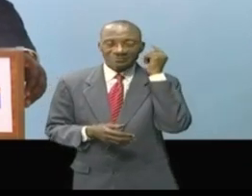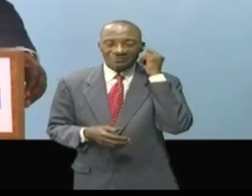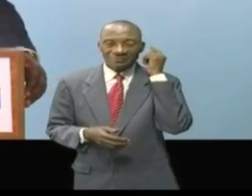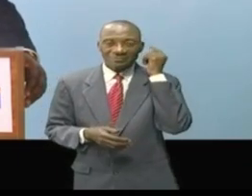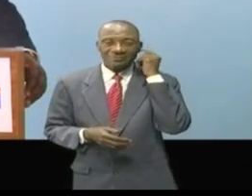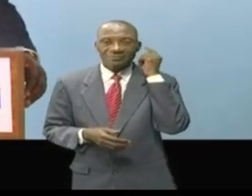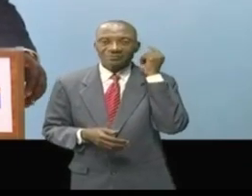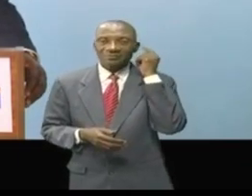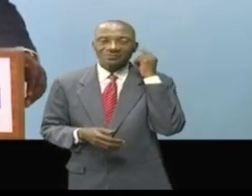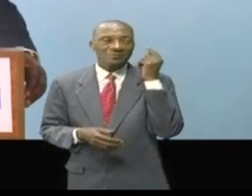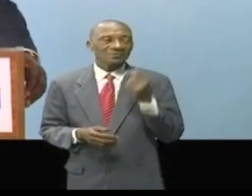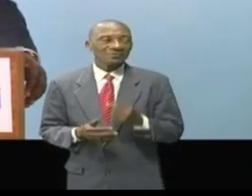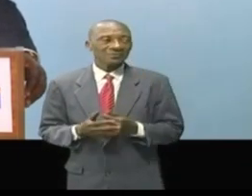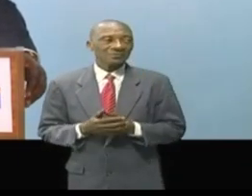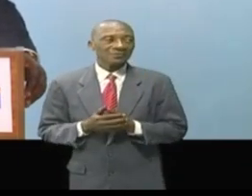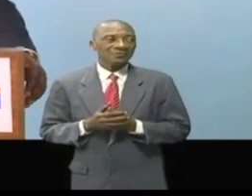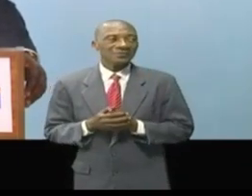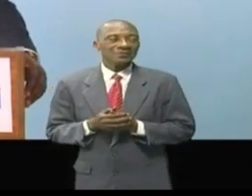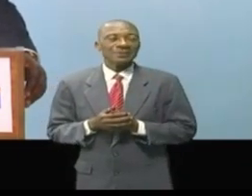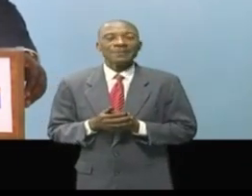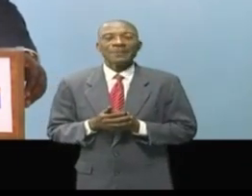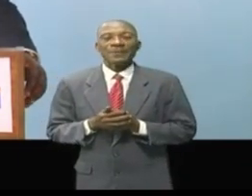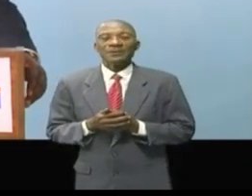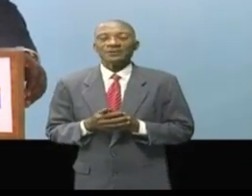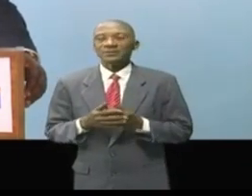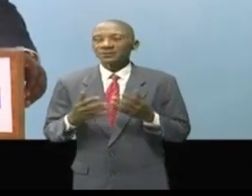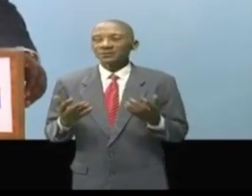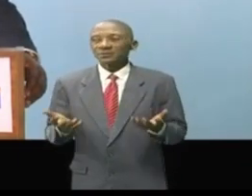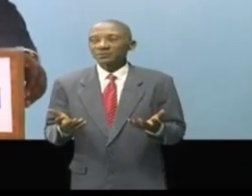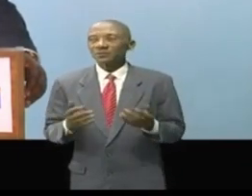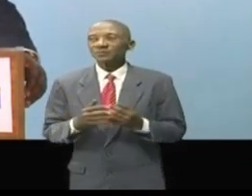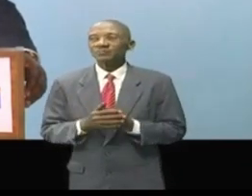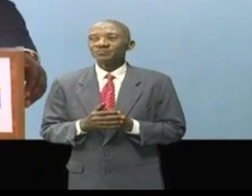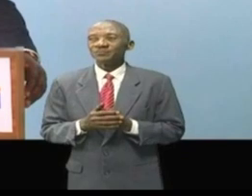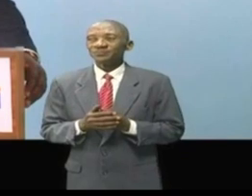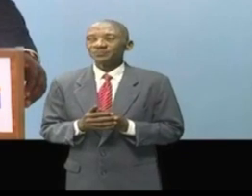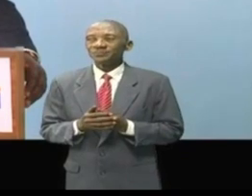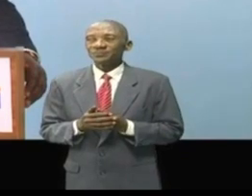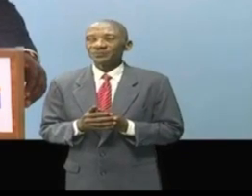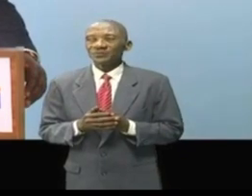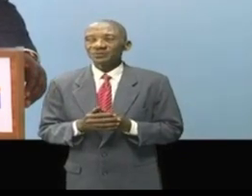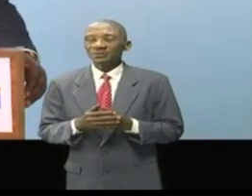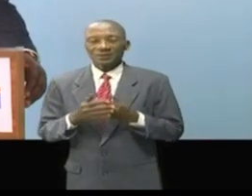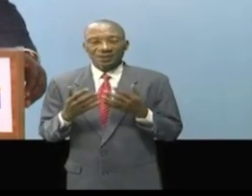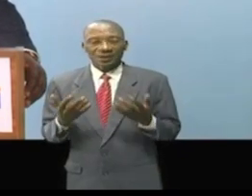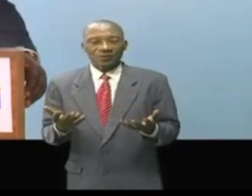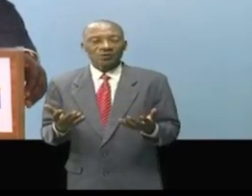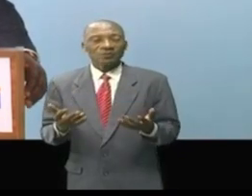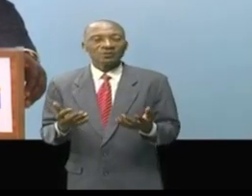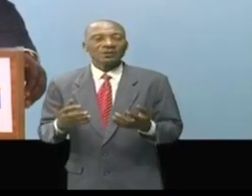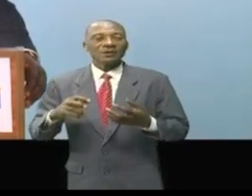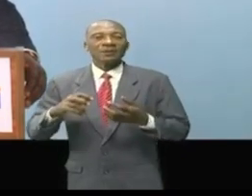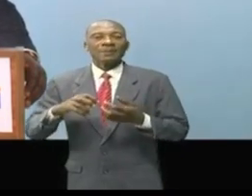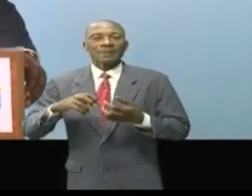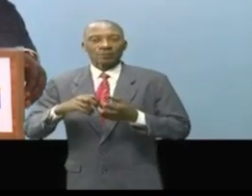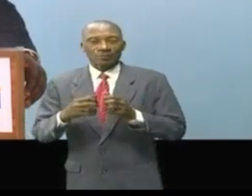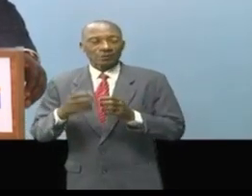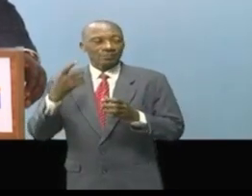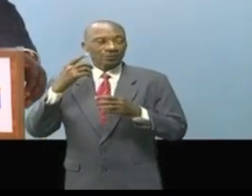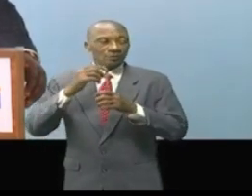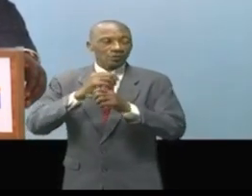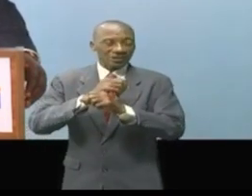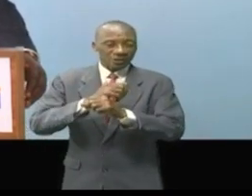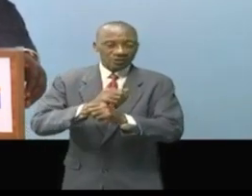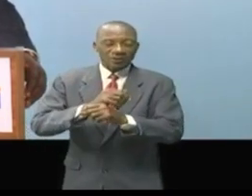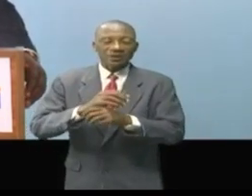Nous sommes venus pour traduire notre engagement et parce que ce problème d'insécurité concerne